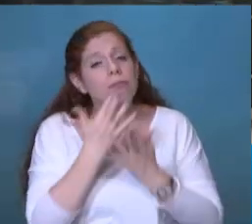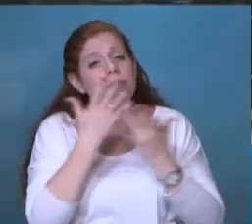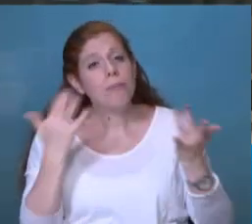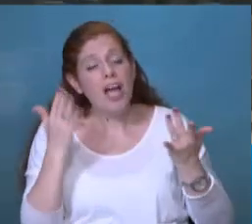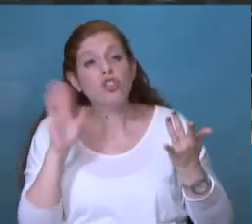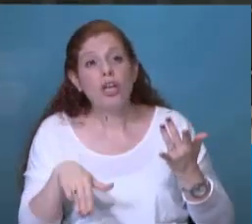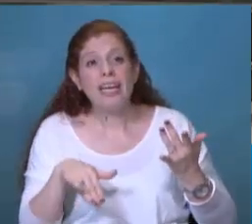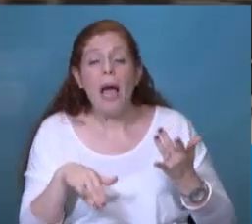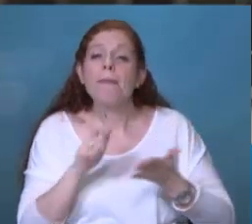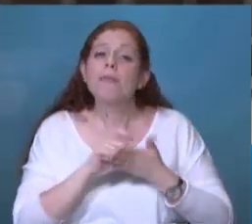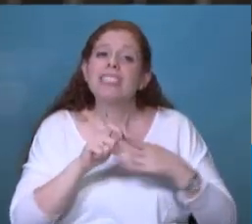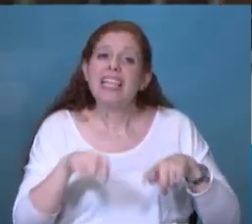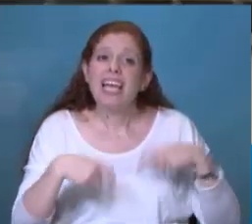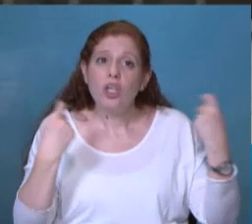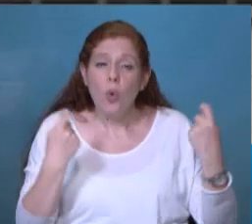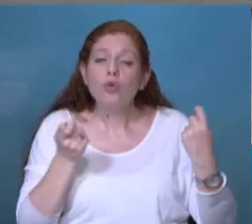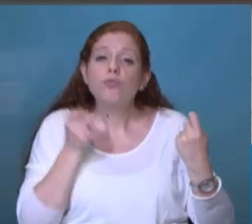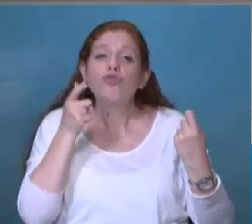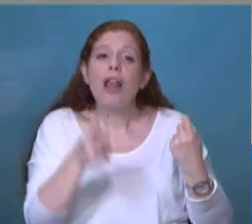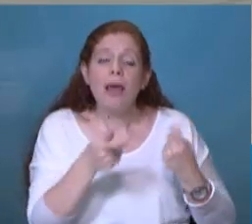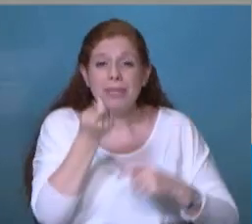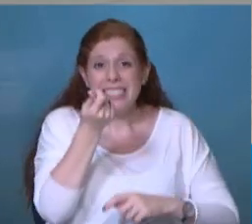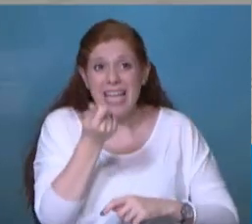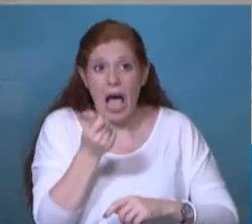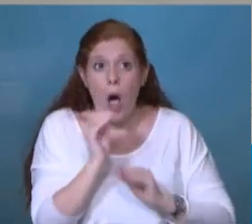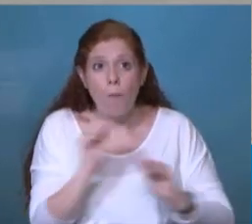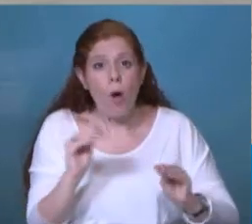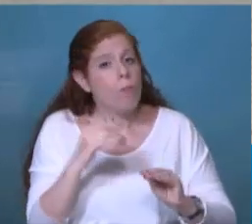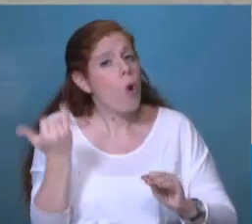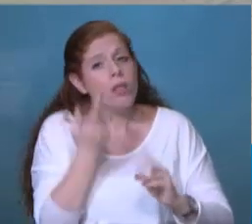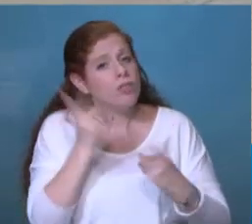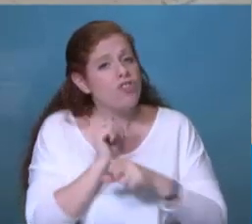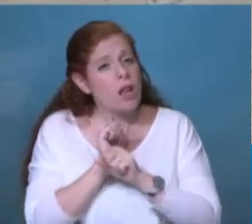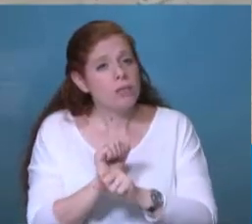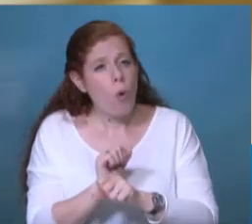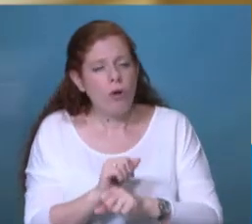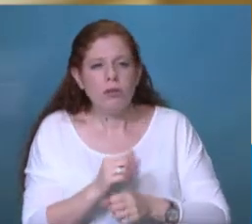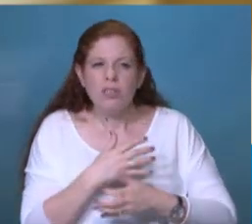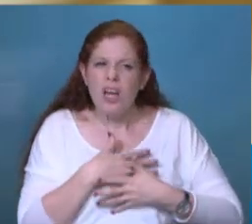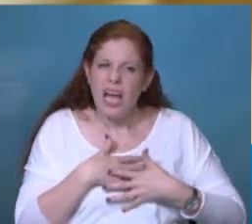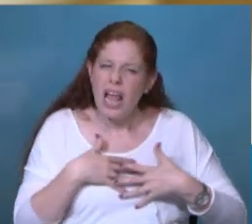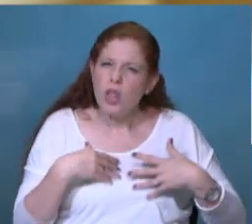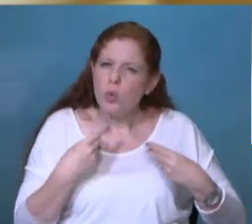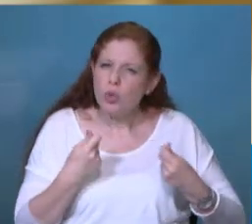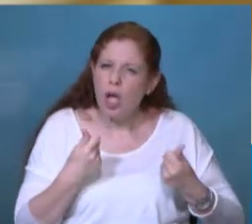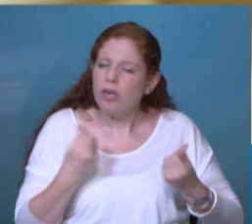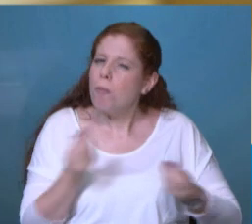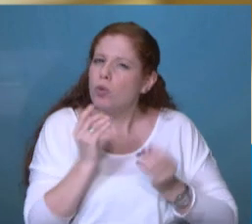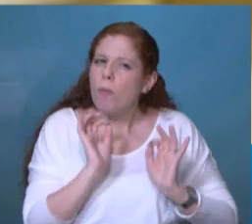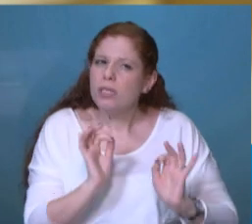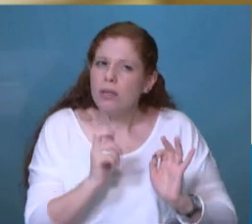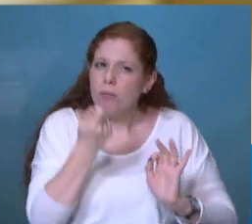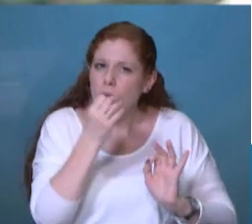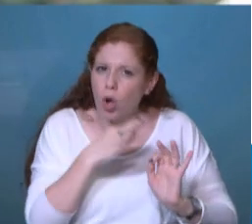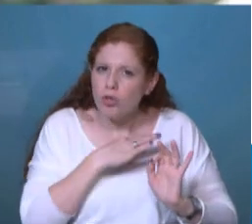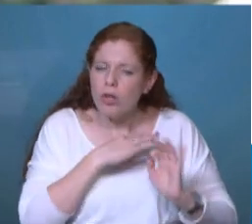על משרד החינוך שמשלם את שכר המורים, לא תמיד אפשר לסמוך. הייתה לי תחושה שמשהו לא בסדר עם המשכורת שלי, שהיא